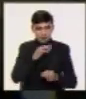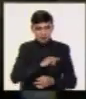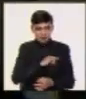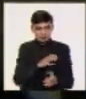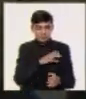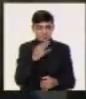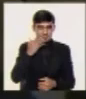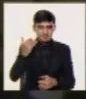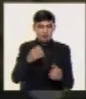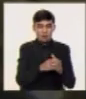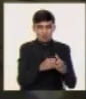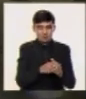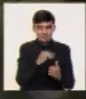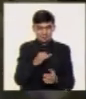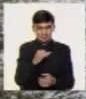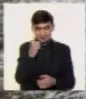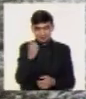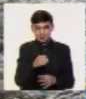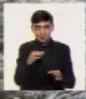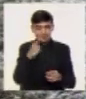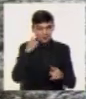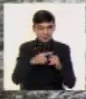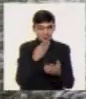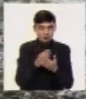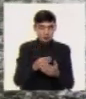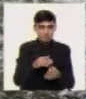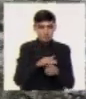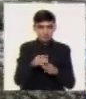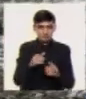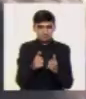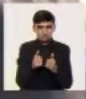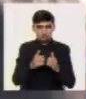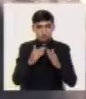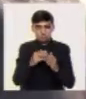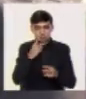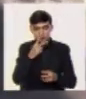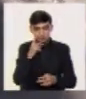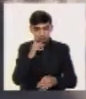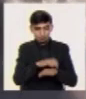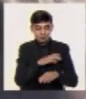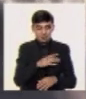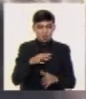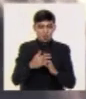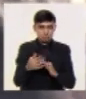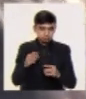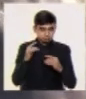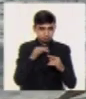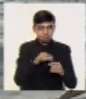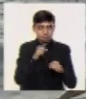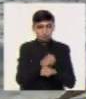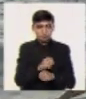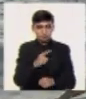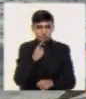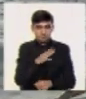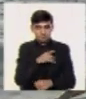жатқан шетелдік компания. Осыдан бір апта бұрын техникаларының төбесі үй маңынан көрінгенде ауыл болып әрең тоқтатыпты. Ауыл шетіндегі